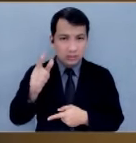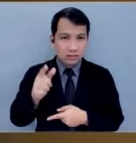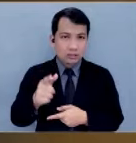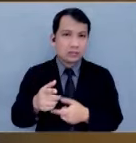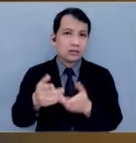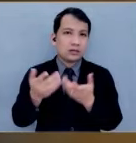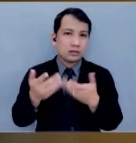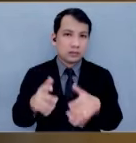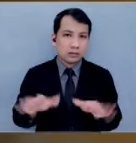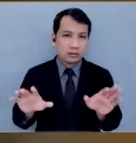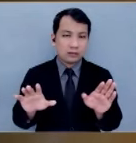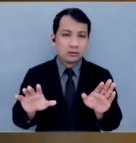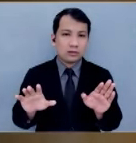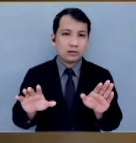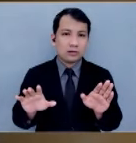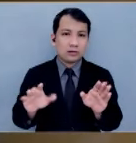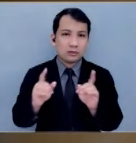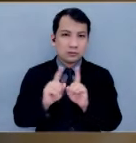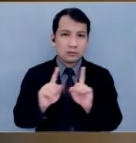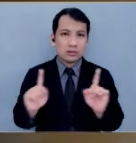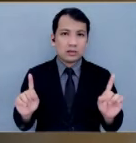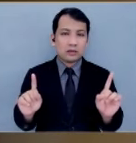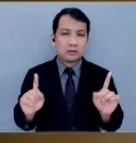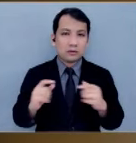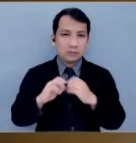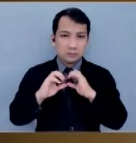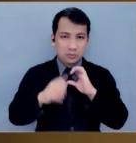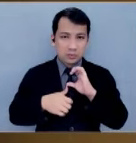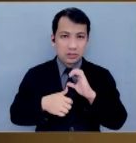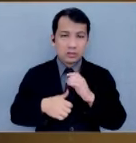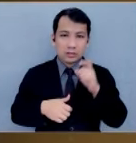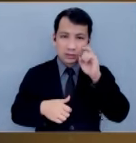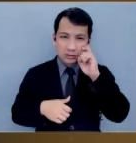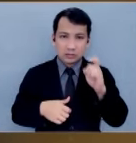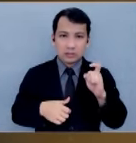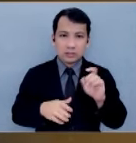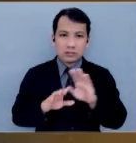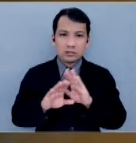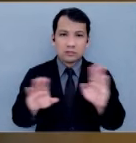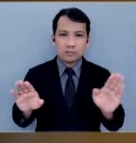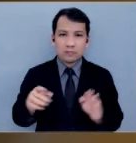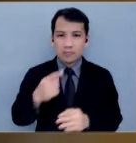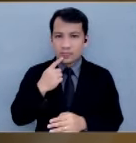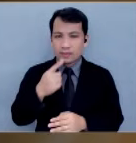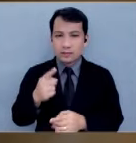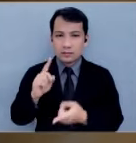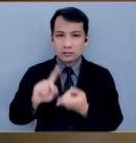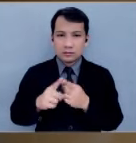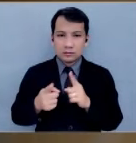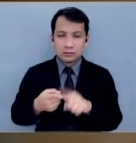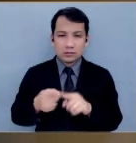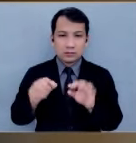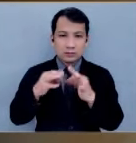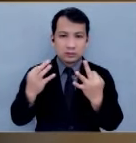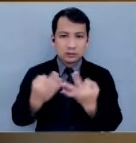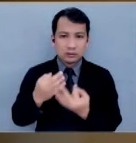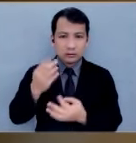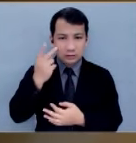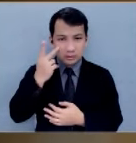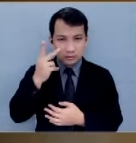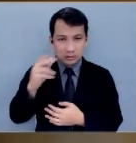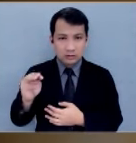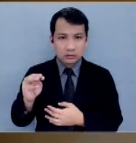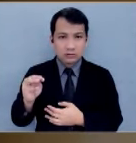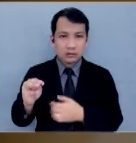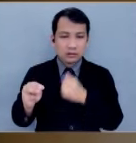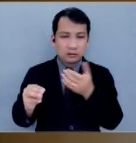natin yung ating relasyon. Sabi pa raw ni Sian, ayaw naman ng mga kaibigan at kaanak ni Kim sa kanya. December